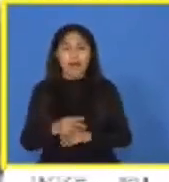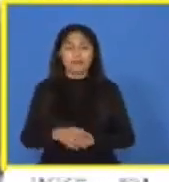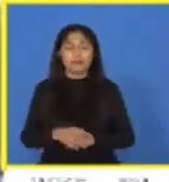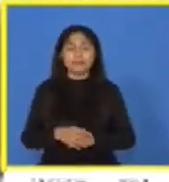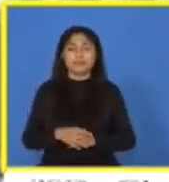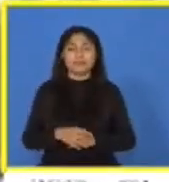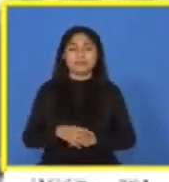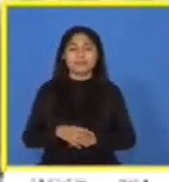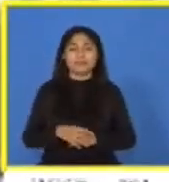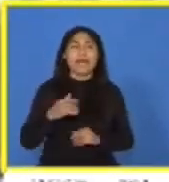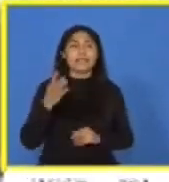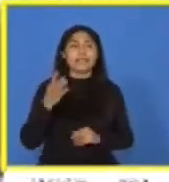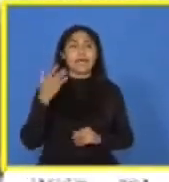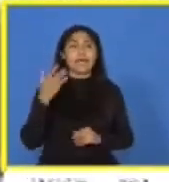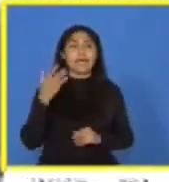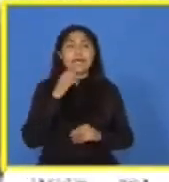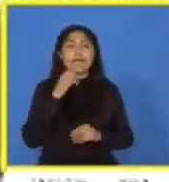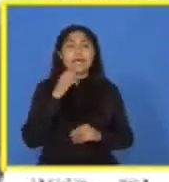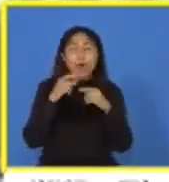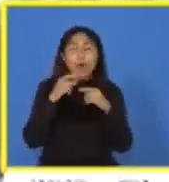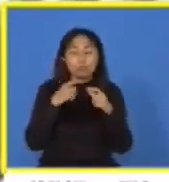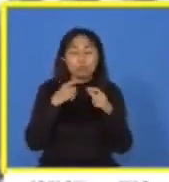Kami sampaikan, SDM tentunya